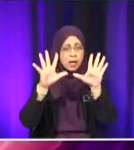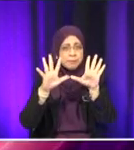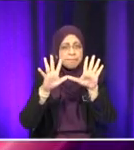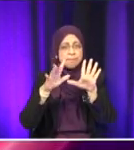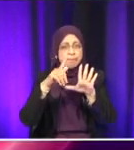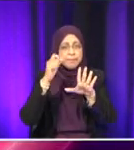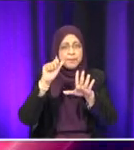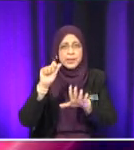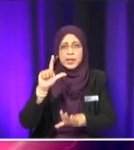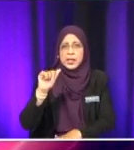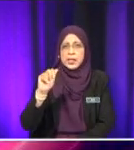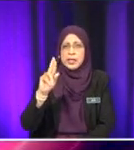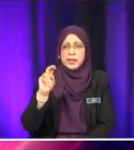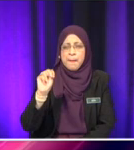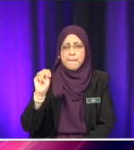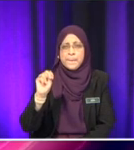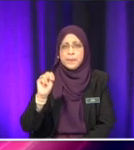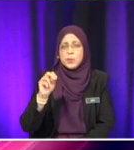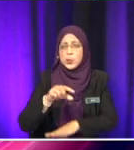aliran baru menggunakan